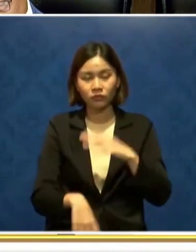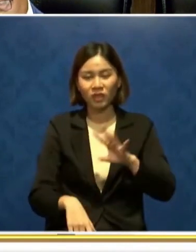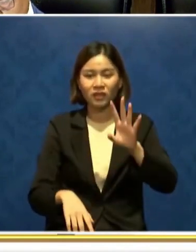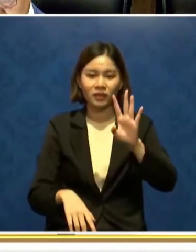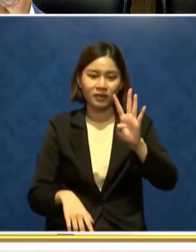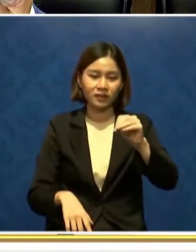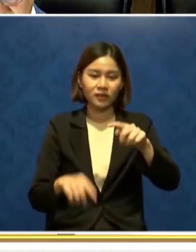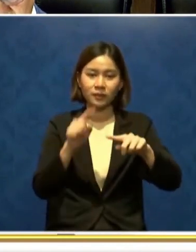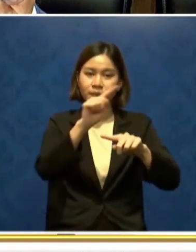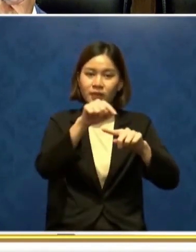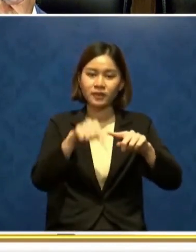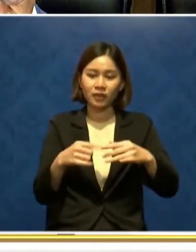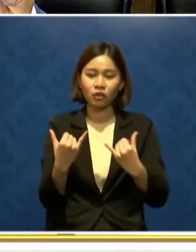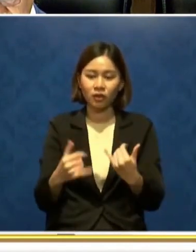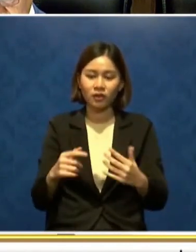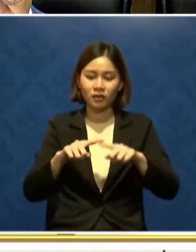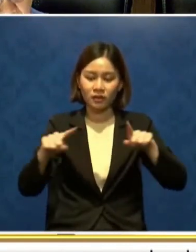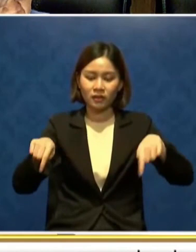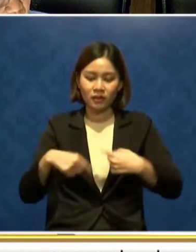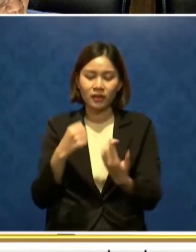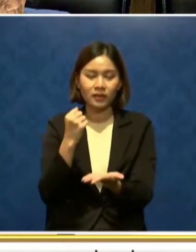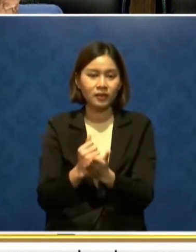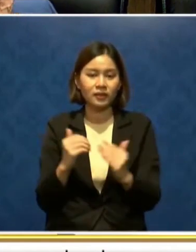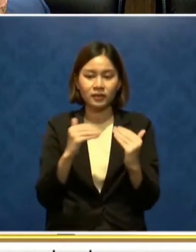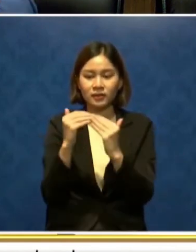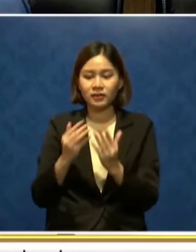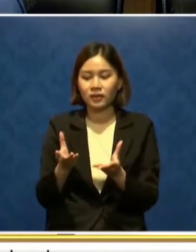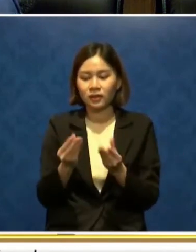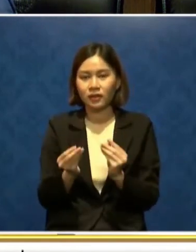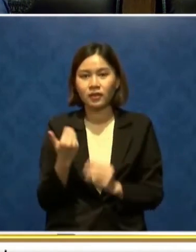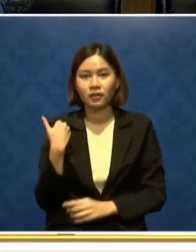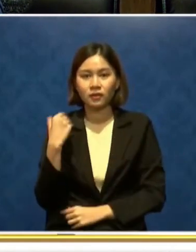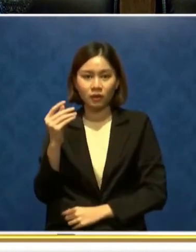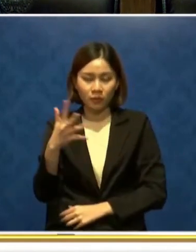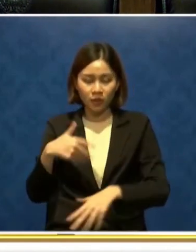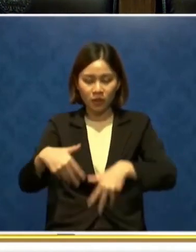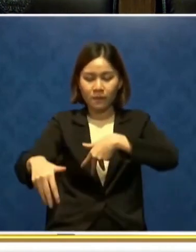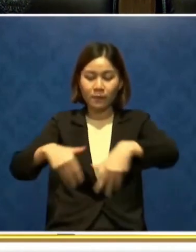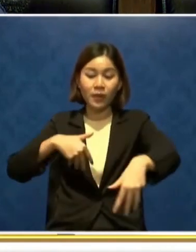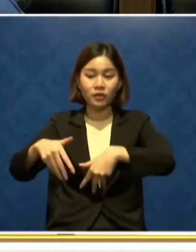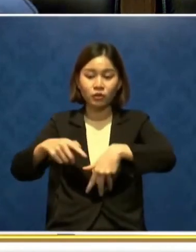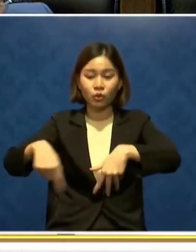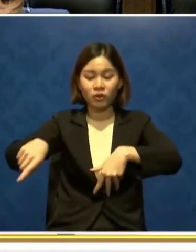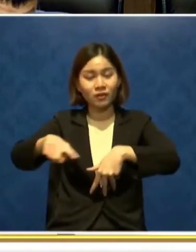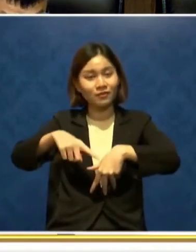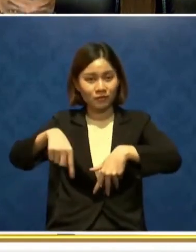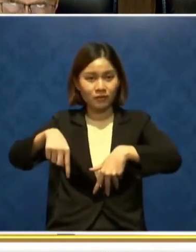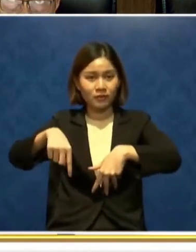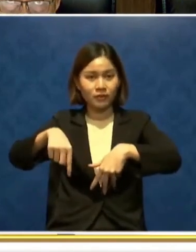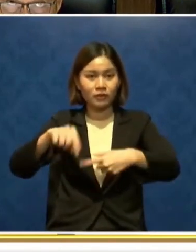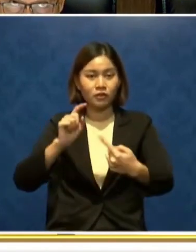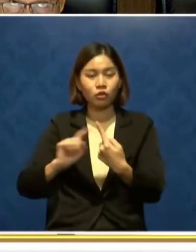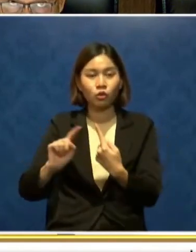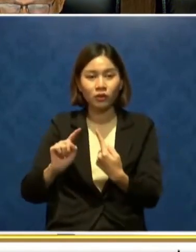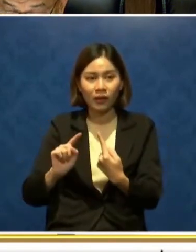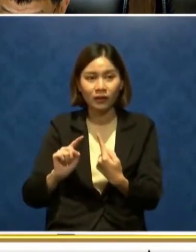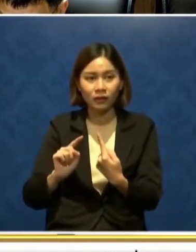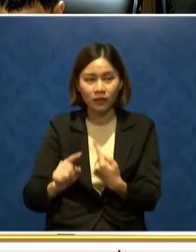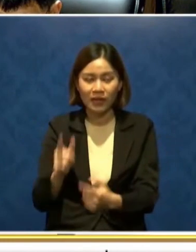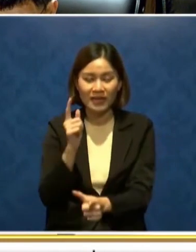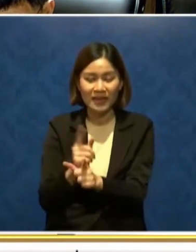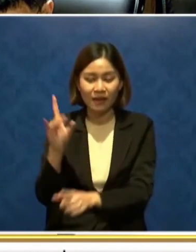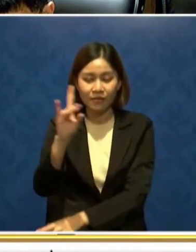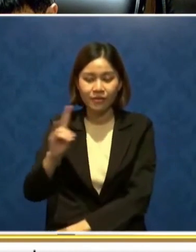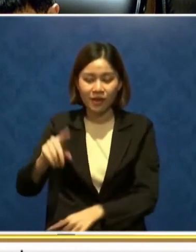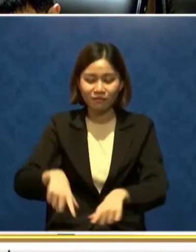ไม่มีเอกสารสิทธิ์ที่ดินนะครับแล้วพี่น้องประชาชนในครอบครองในเรื่องของที่ดินในทุ่งเลี้ยงสัตว์